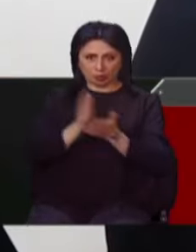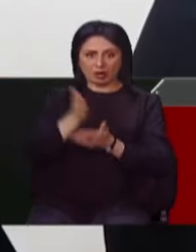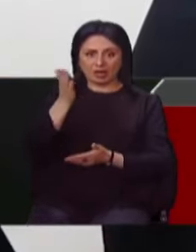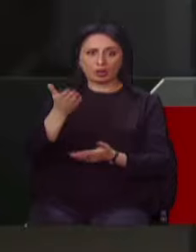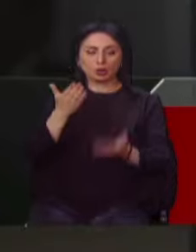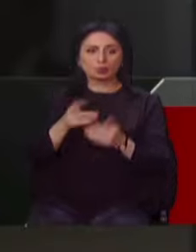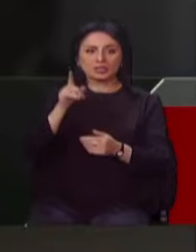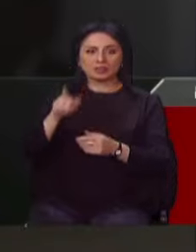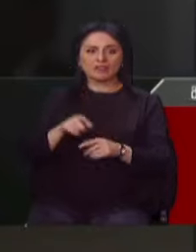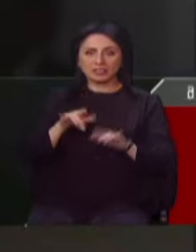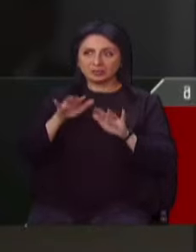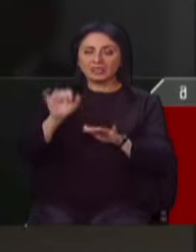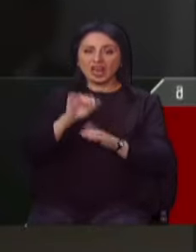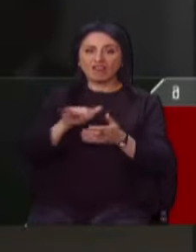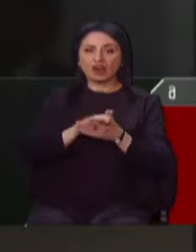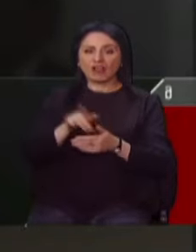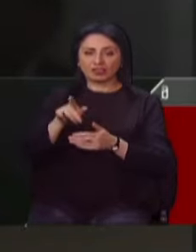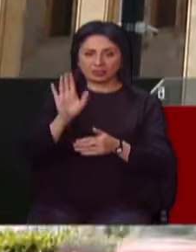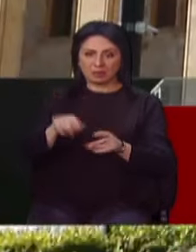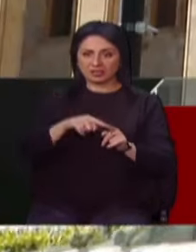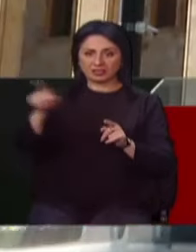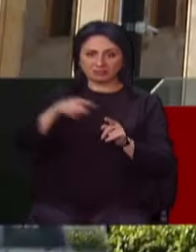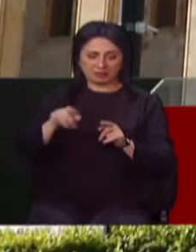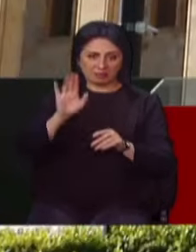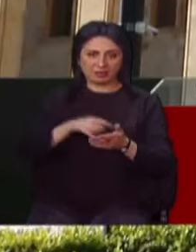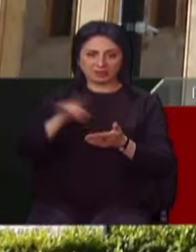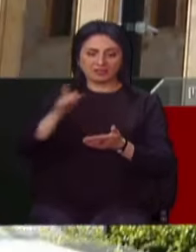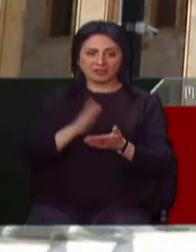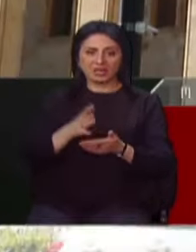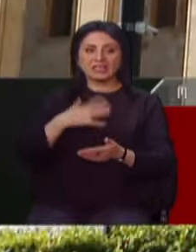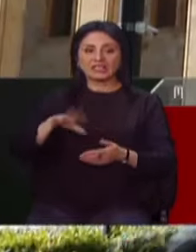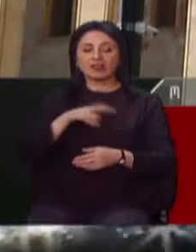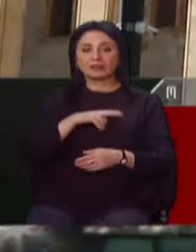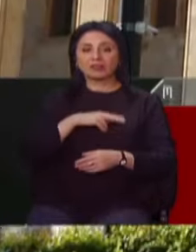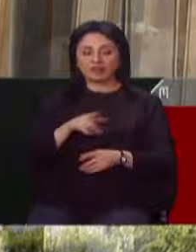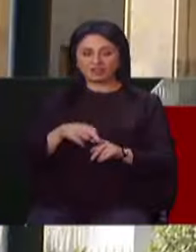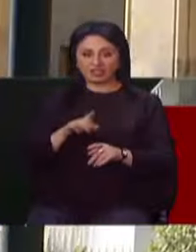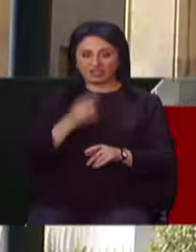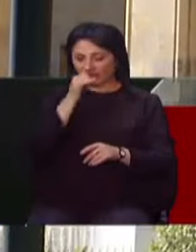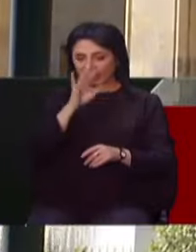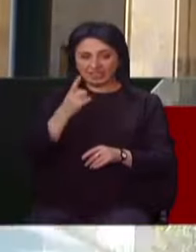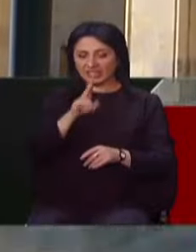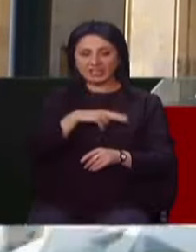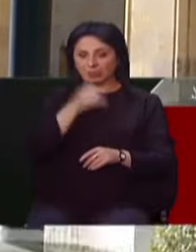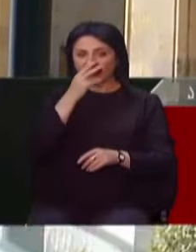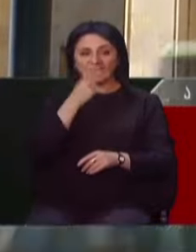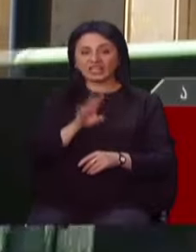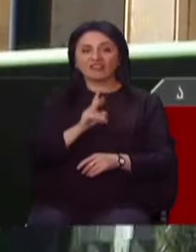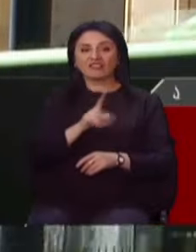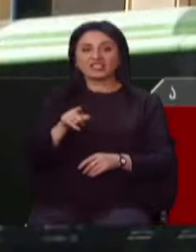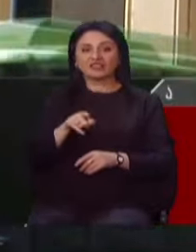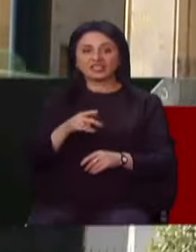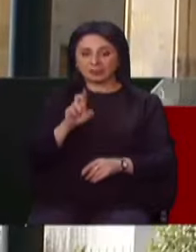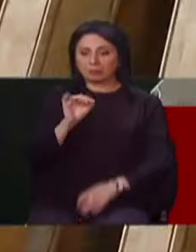არიან, თუმცა მათ სწრაფვას ევროკავშირისკენ ხელი აქამდე არ შეუშლია. საქართველოს პარლამენტში თითქმის ვერც ერთი დეპუტატი ვერ ვნახეთ,